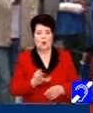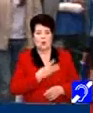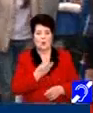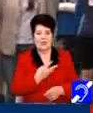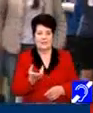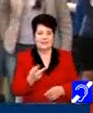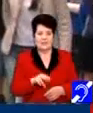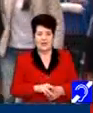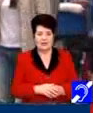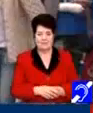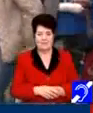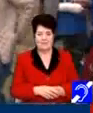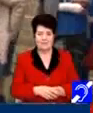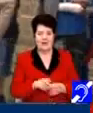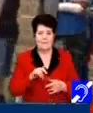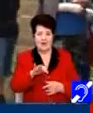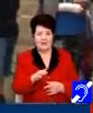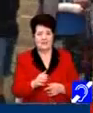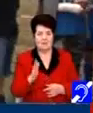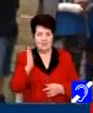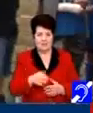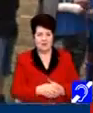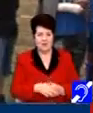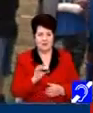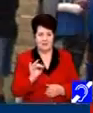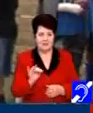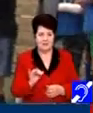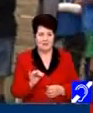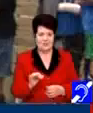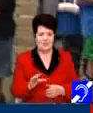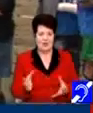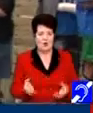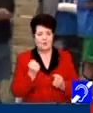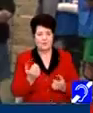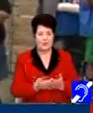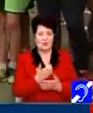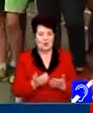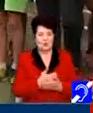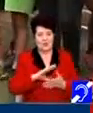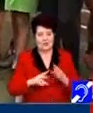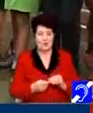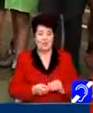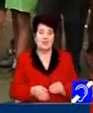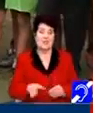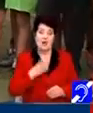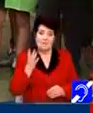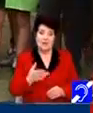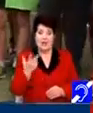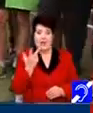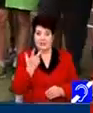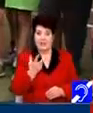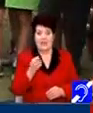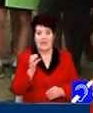dorința de a merge mai departe și a obține noi și noi rezultate. Ajuns deja la a treia